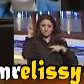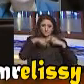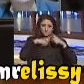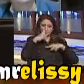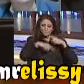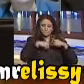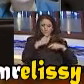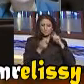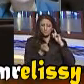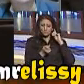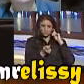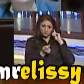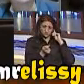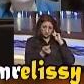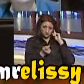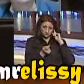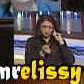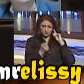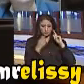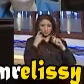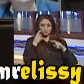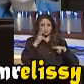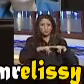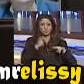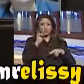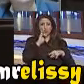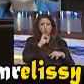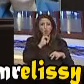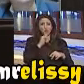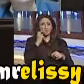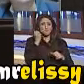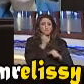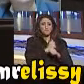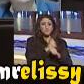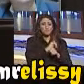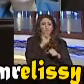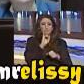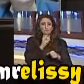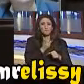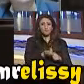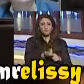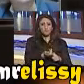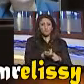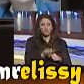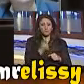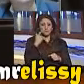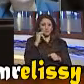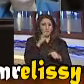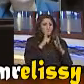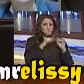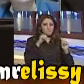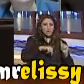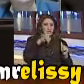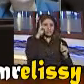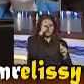مش عارف عدم إدراك الواقع، حالة من حالات عدم الإحساس بما يمر به المواطن المصري